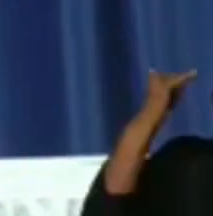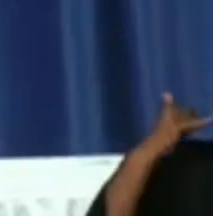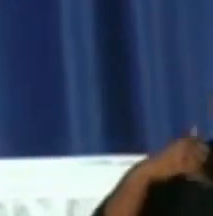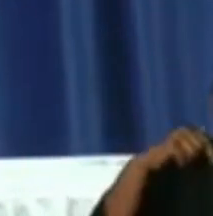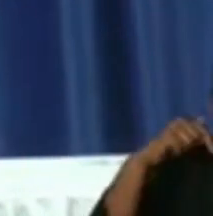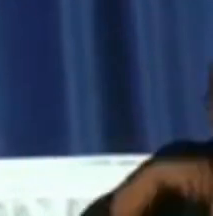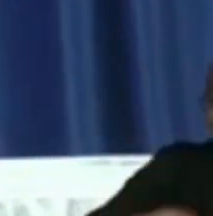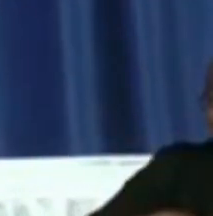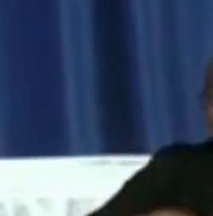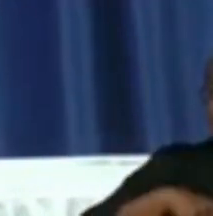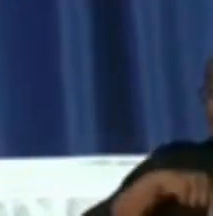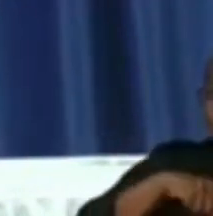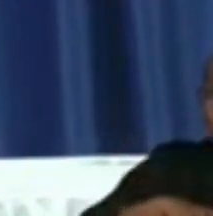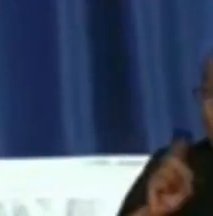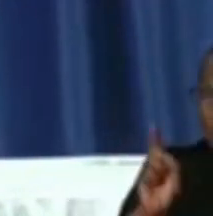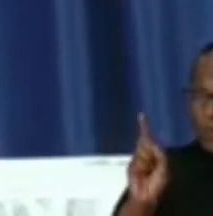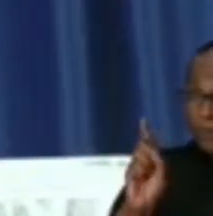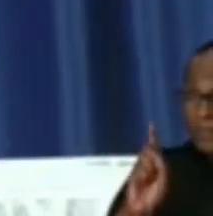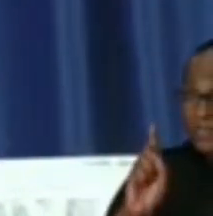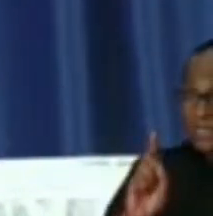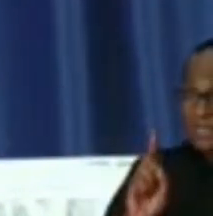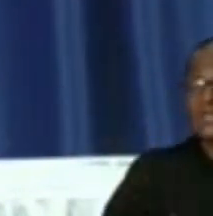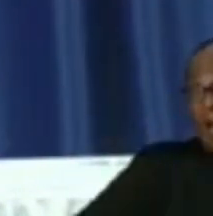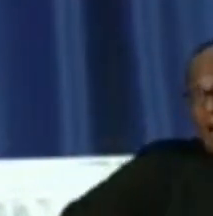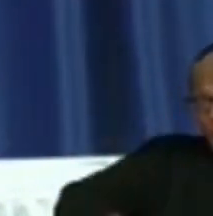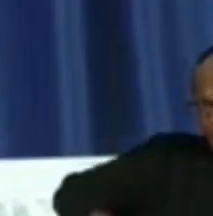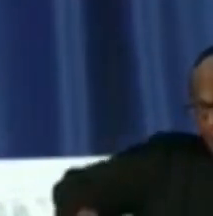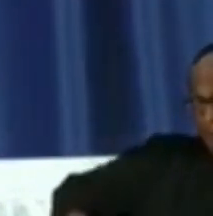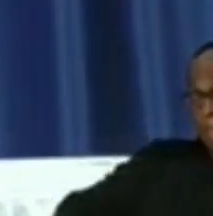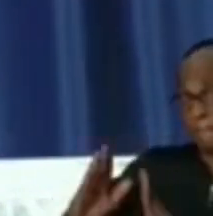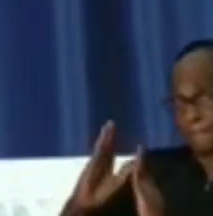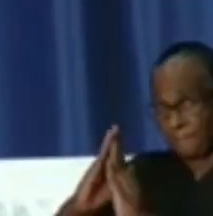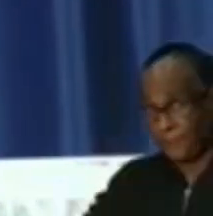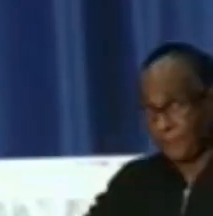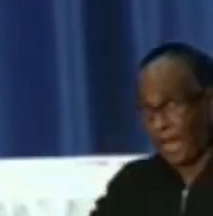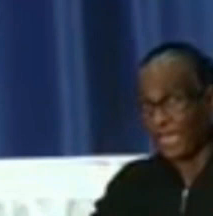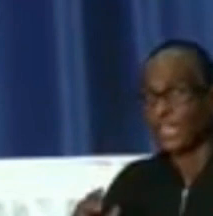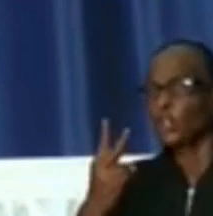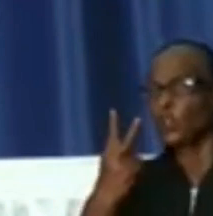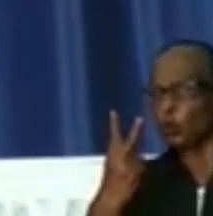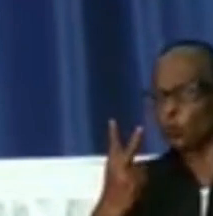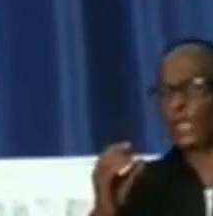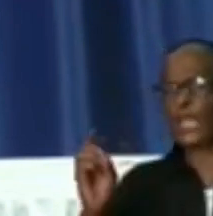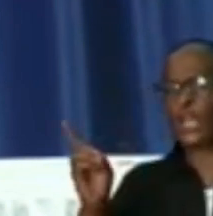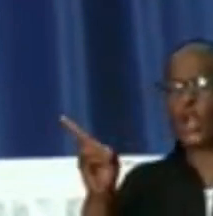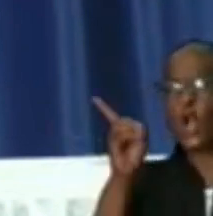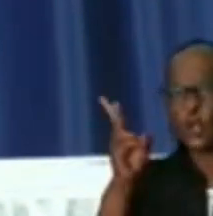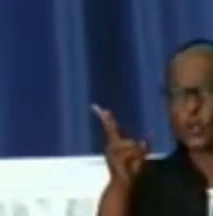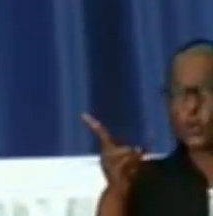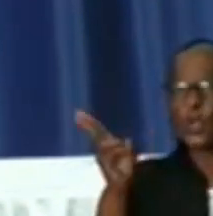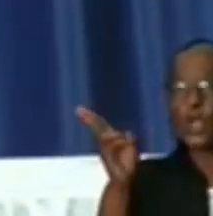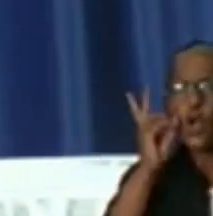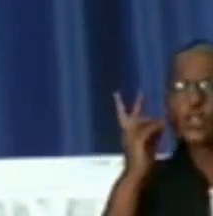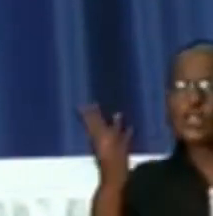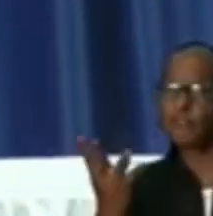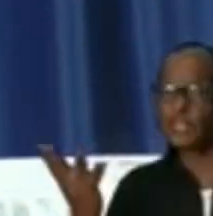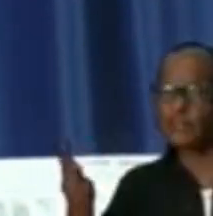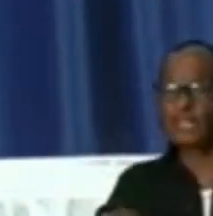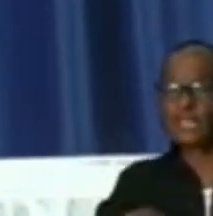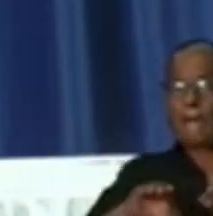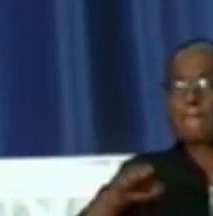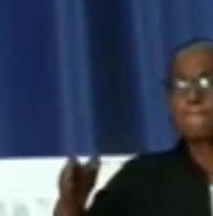Op dit moment zijn er voor isolatiefaciliteit 244 bedden